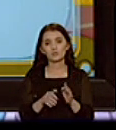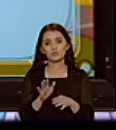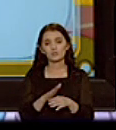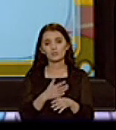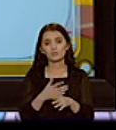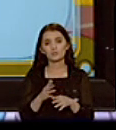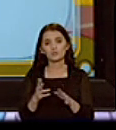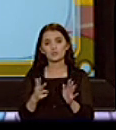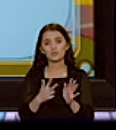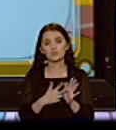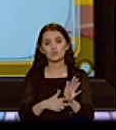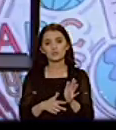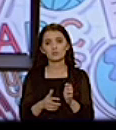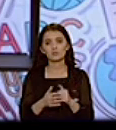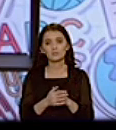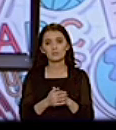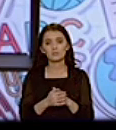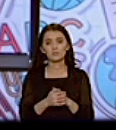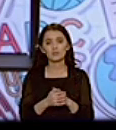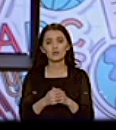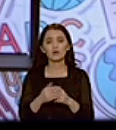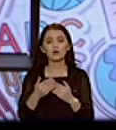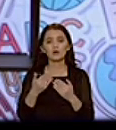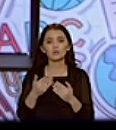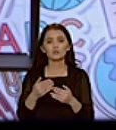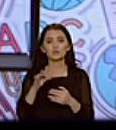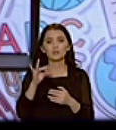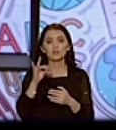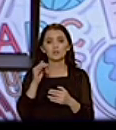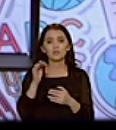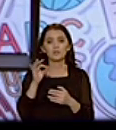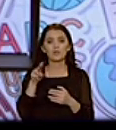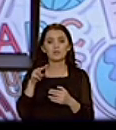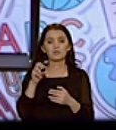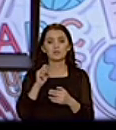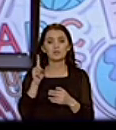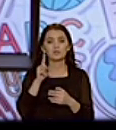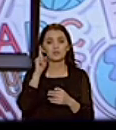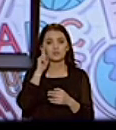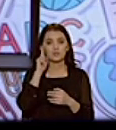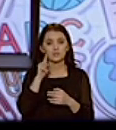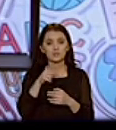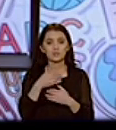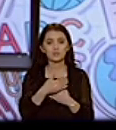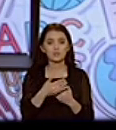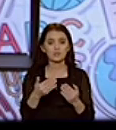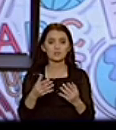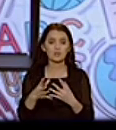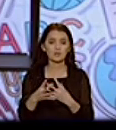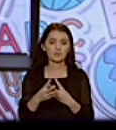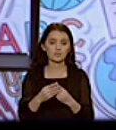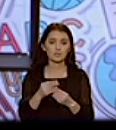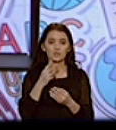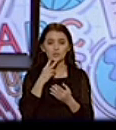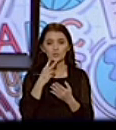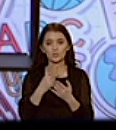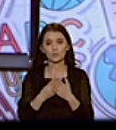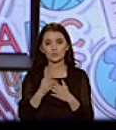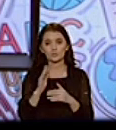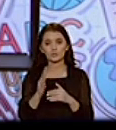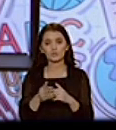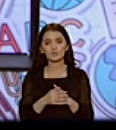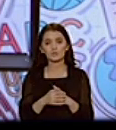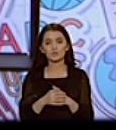bo'lu 80. Ana endi ushbu ifodalar nimani anglatishini siz bilan birgalikda ko'rib